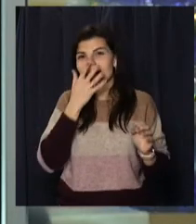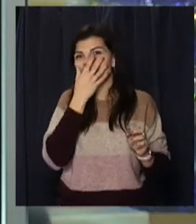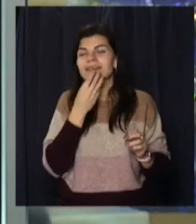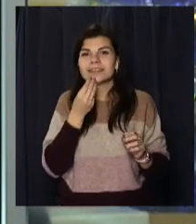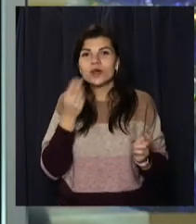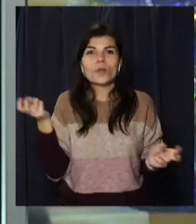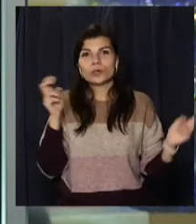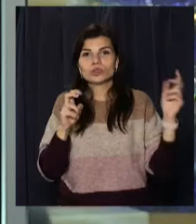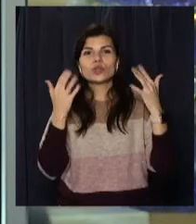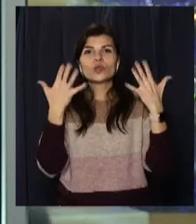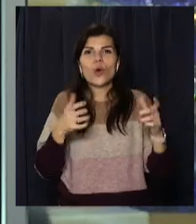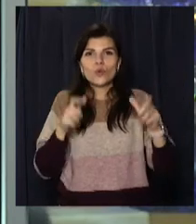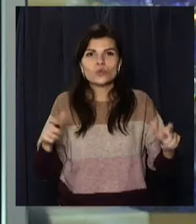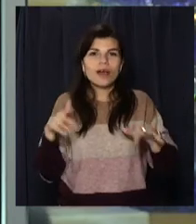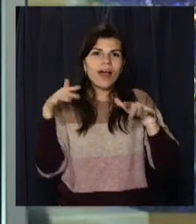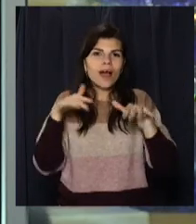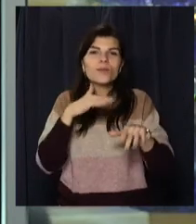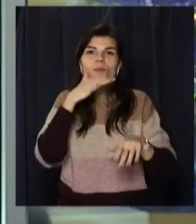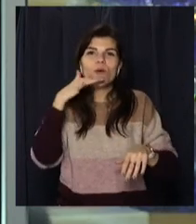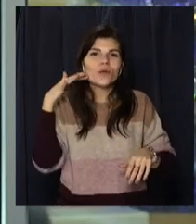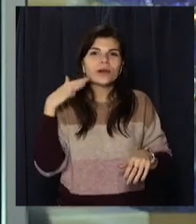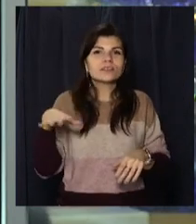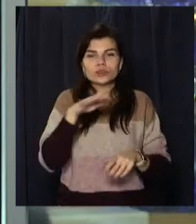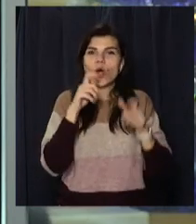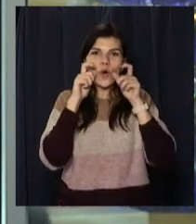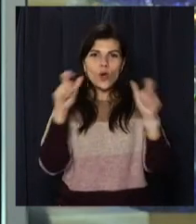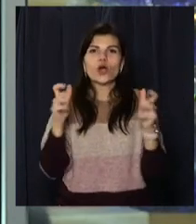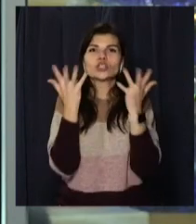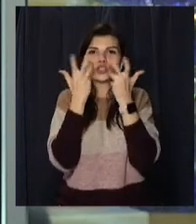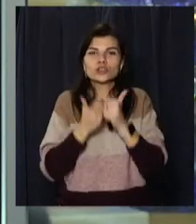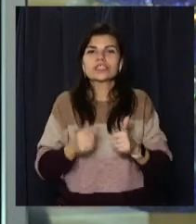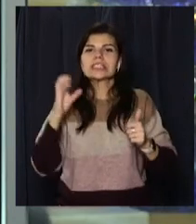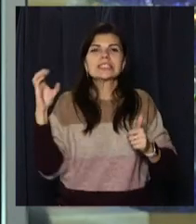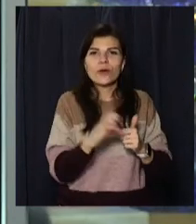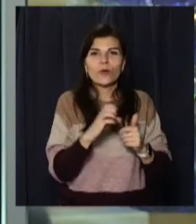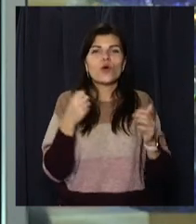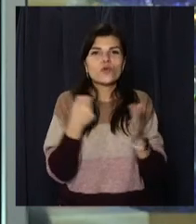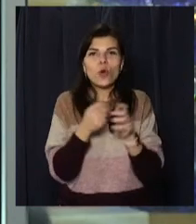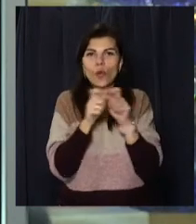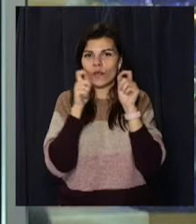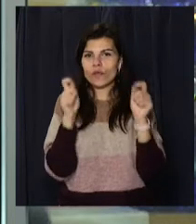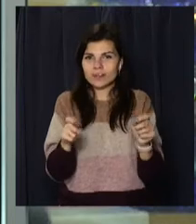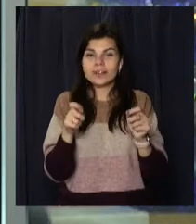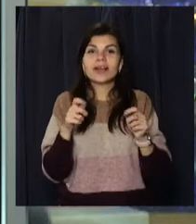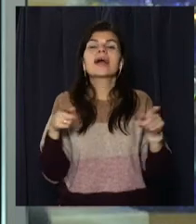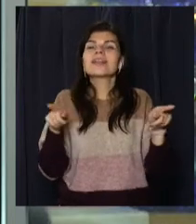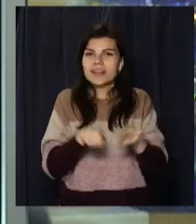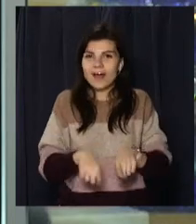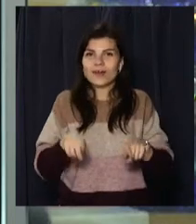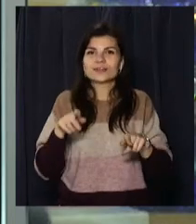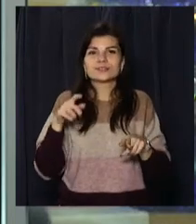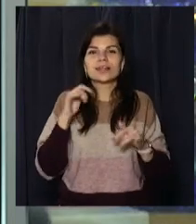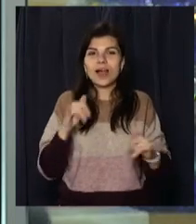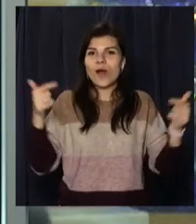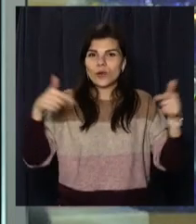красуню прийшли кілька сотень людей. Усі вони голосно відраховували секунди до офіційного відкриття. Також просто неба